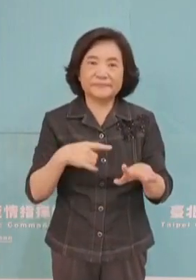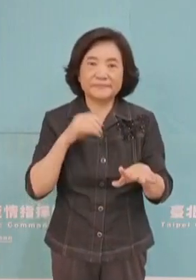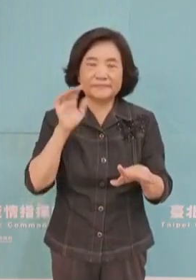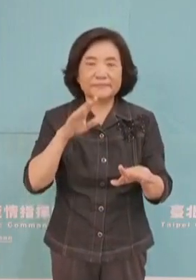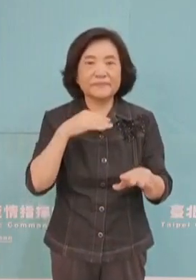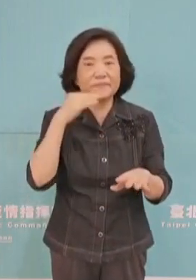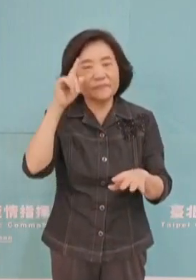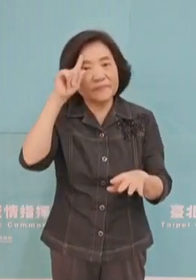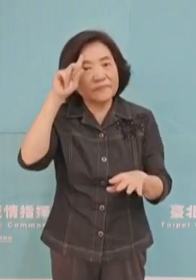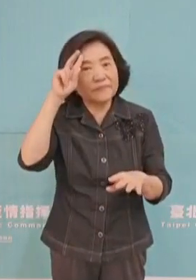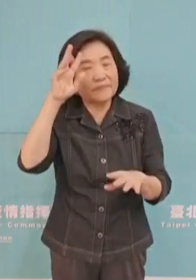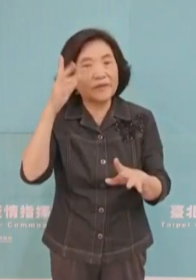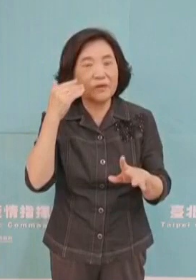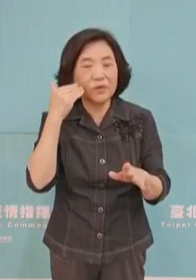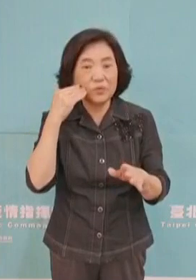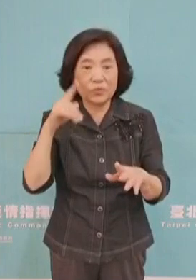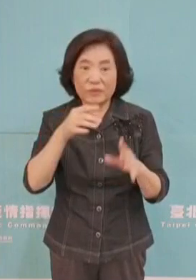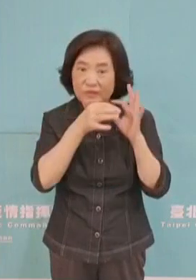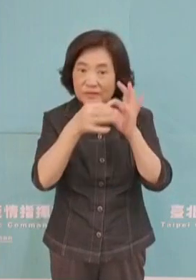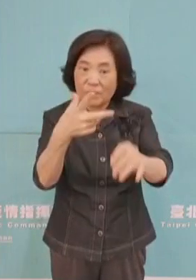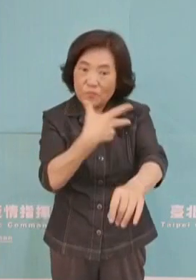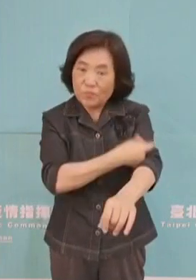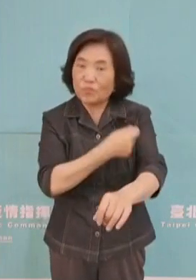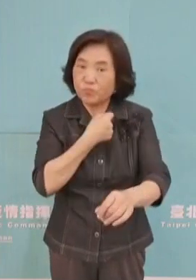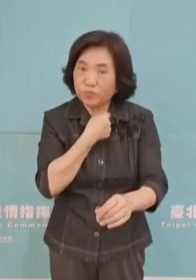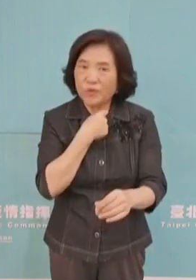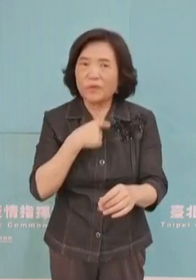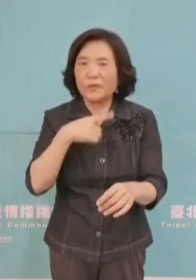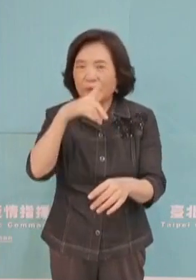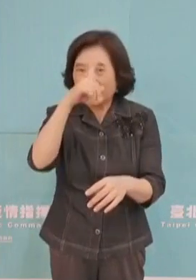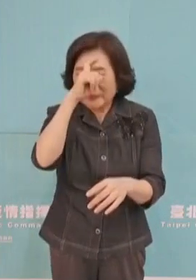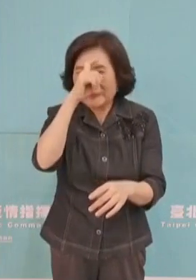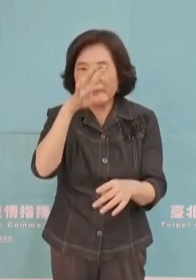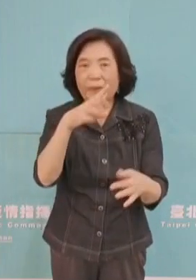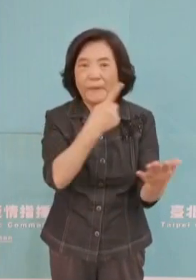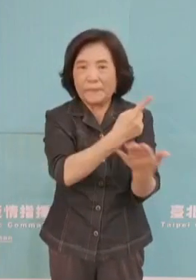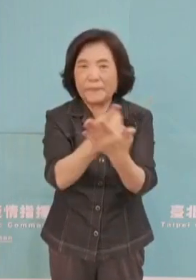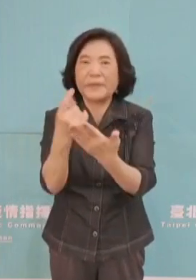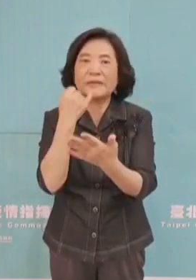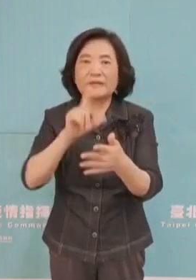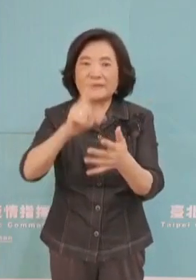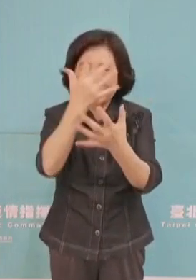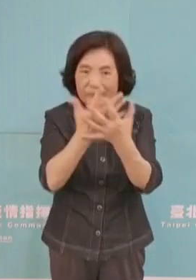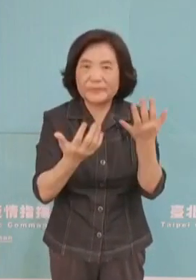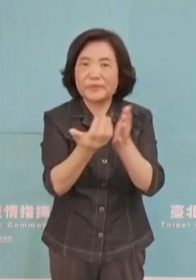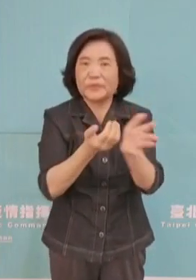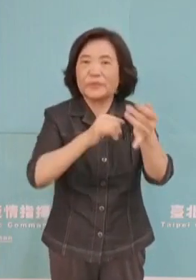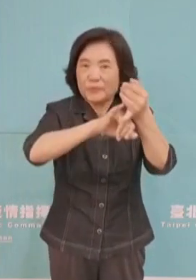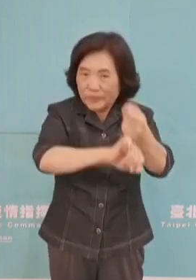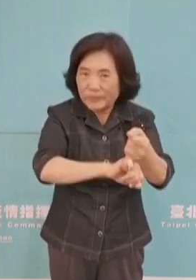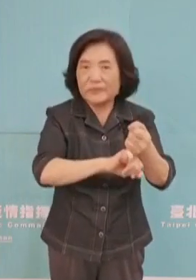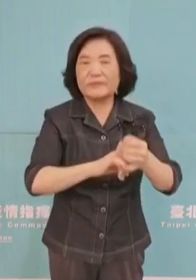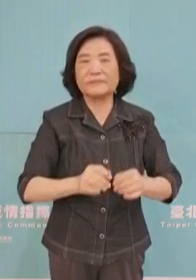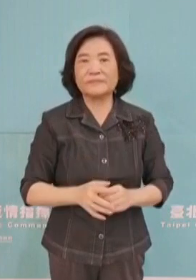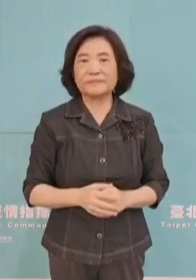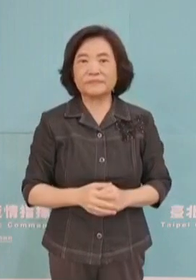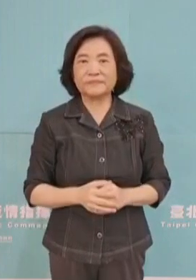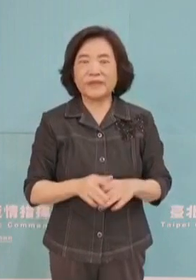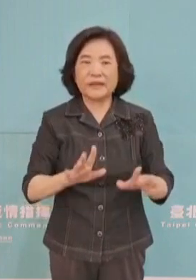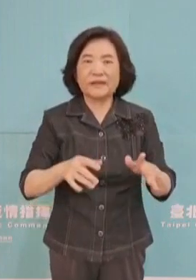未来的时间里，知道，如果我们要继续打疫苗，我们还是请大家尽量上网预约。那当然，那个程式我